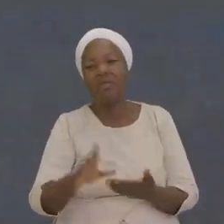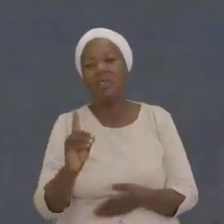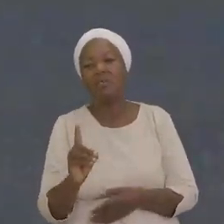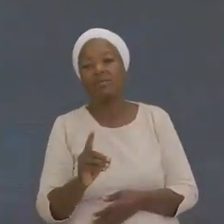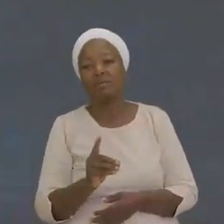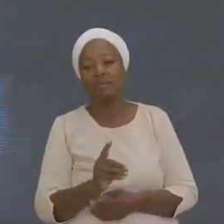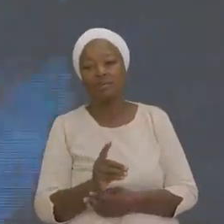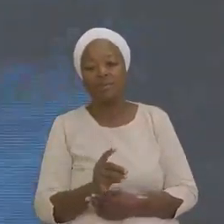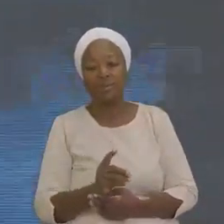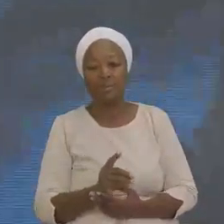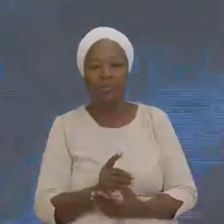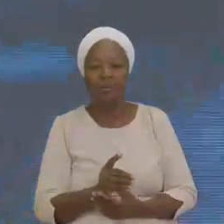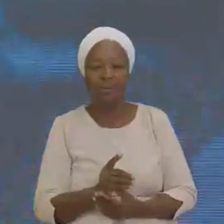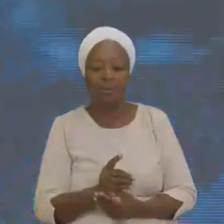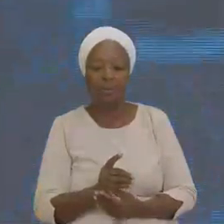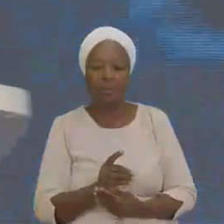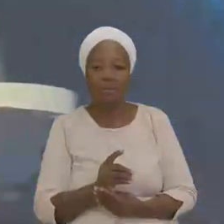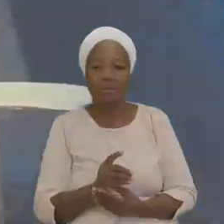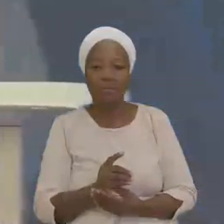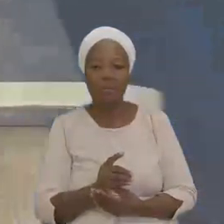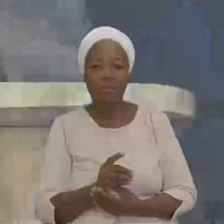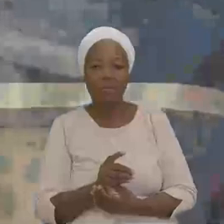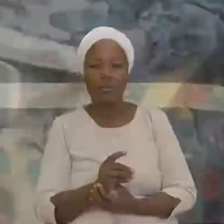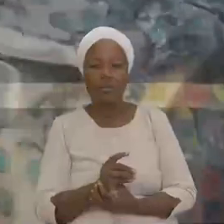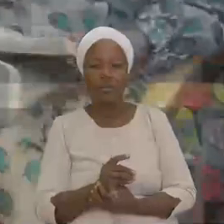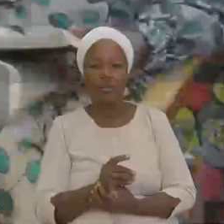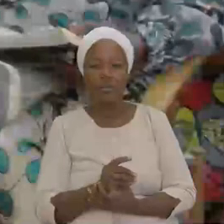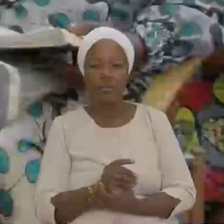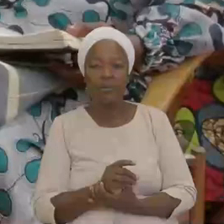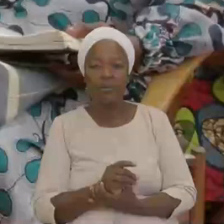saint, sois pur, sois sanctifié aux yeux de Dieu.